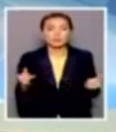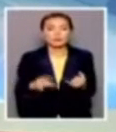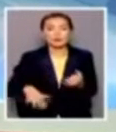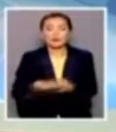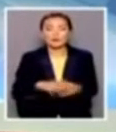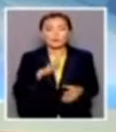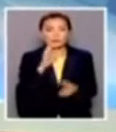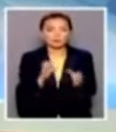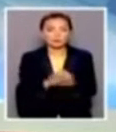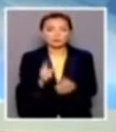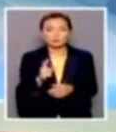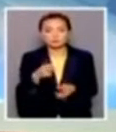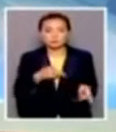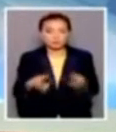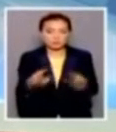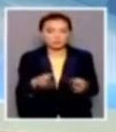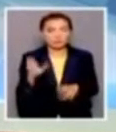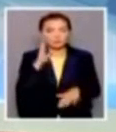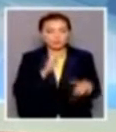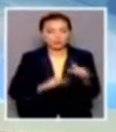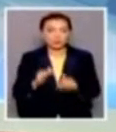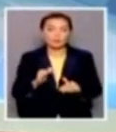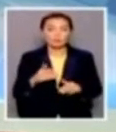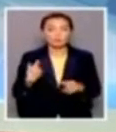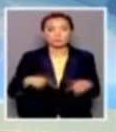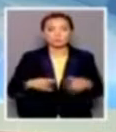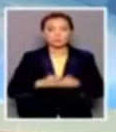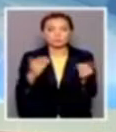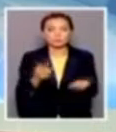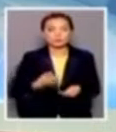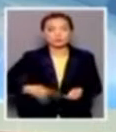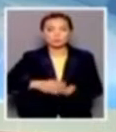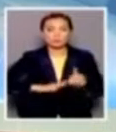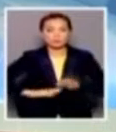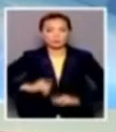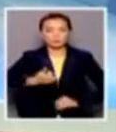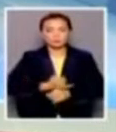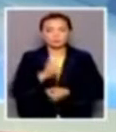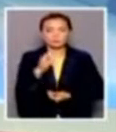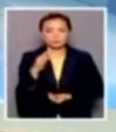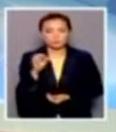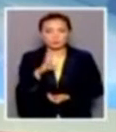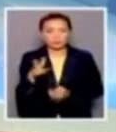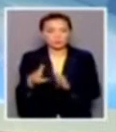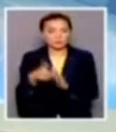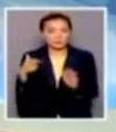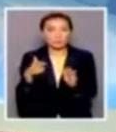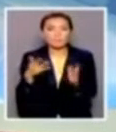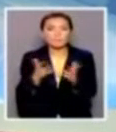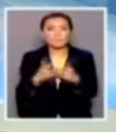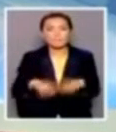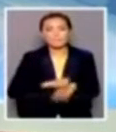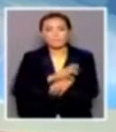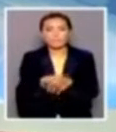елімізде командалық хоккей, су және қол добы қарқынды дамуда. Әр аймақ бұл салалар бойынша еуропалық стандартқа сай